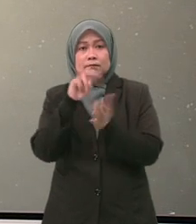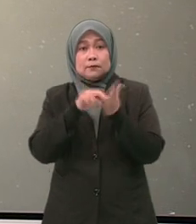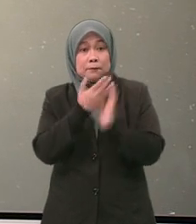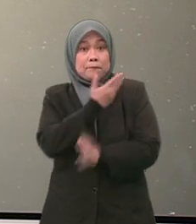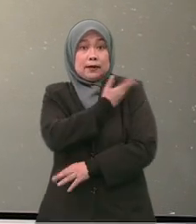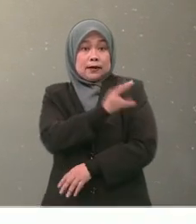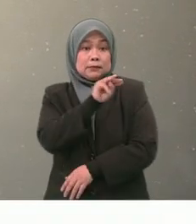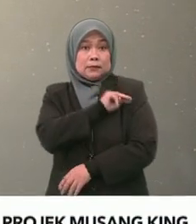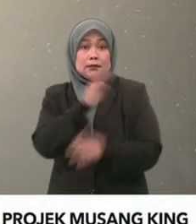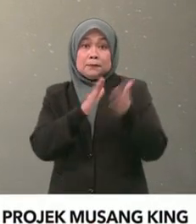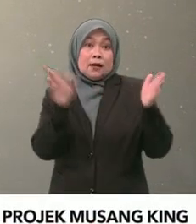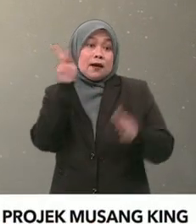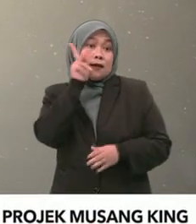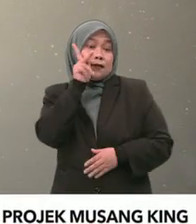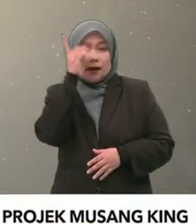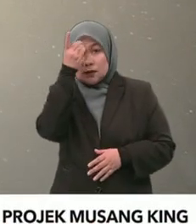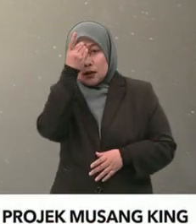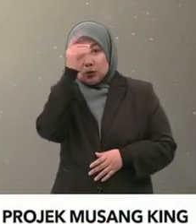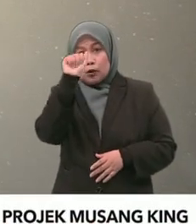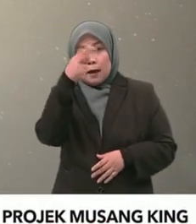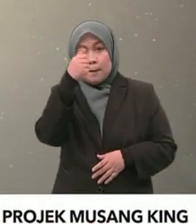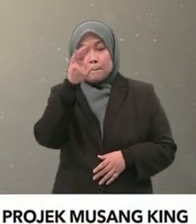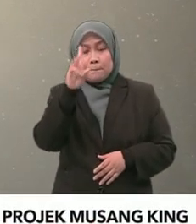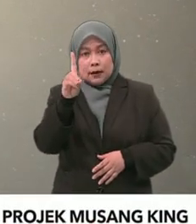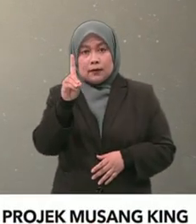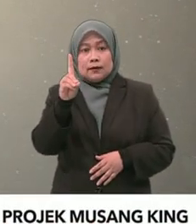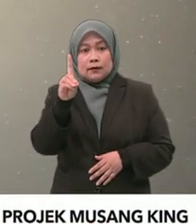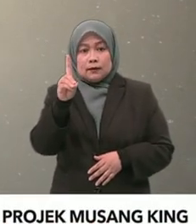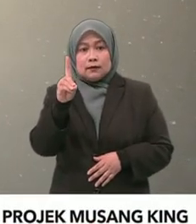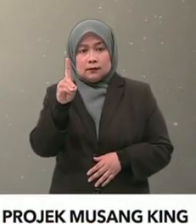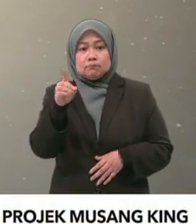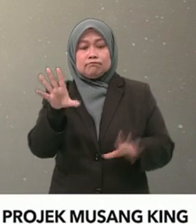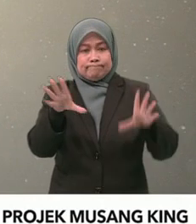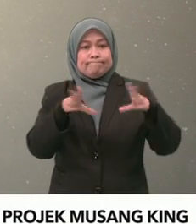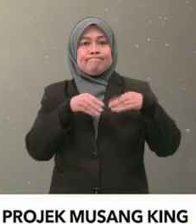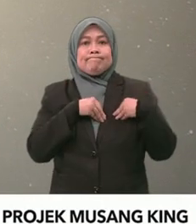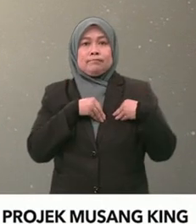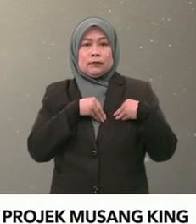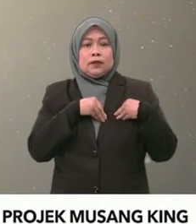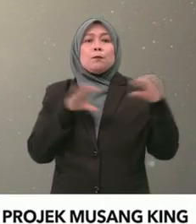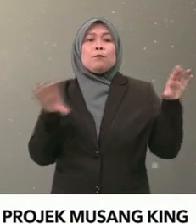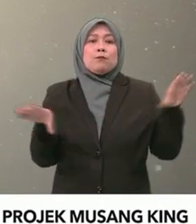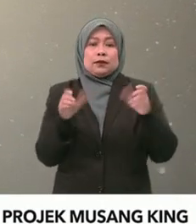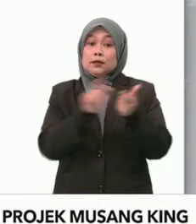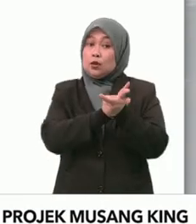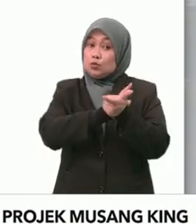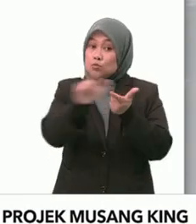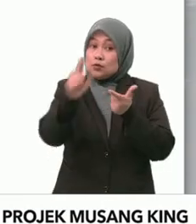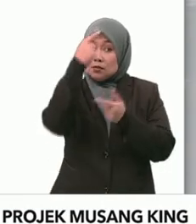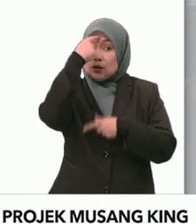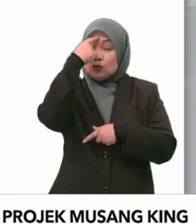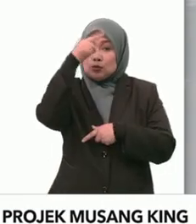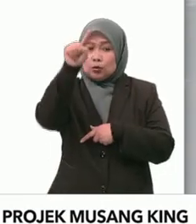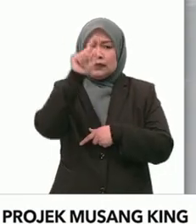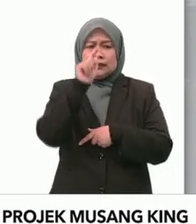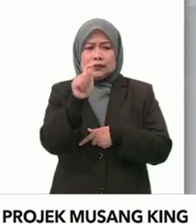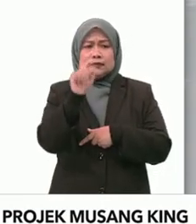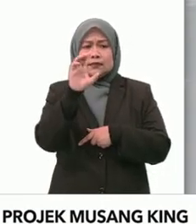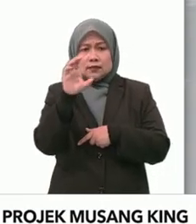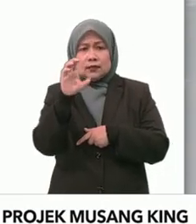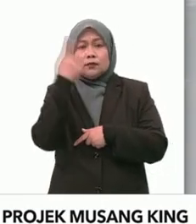bekas menteri besar Kedah dacsee Ahmad basah mata laviyah mengakui memberi kelulusan kepada isi